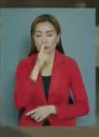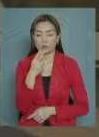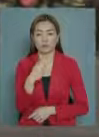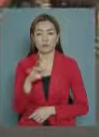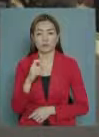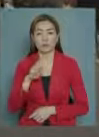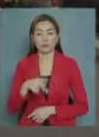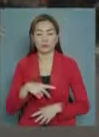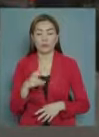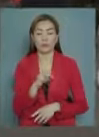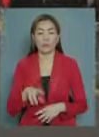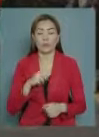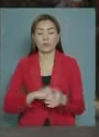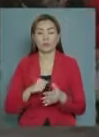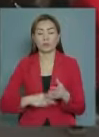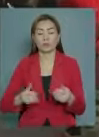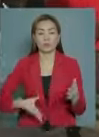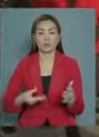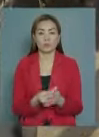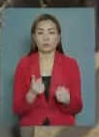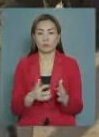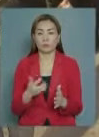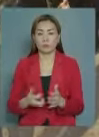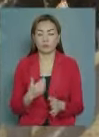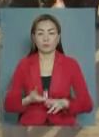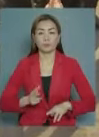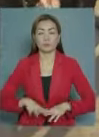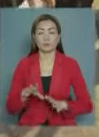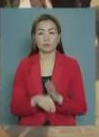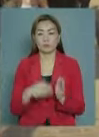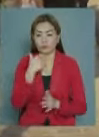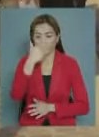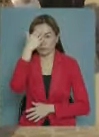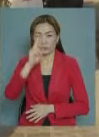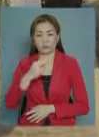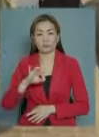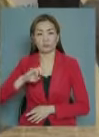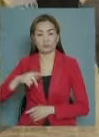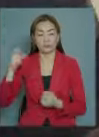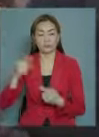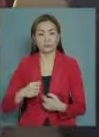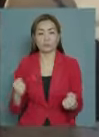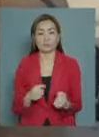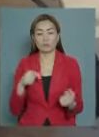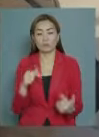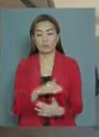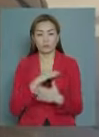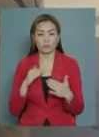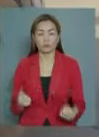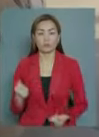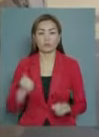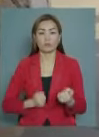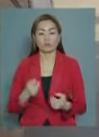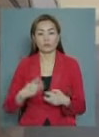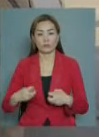қалуда, ал оның басты себебі бюджеттен бөлінген қаржы. Сол себепті жазғы дизель отынын құюдан басқа жолы жоқ. Бұл көліктің